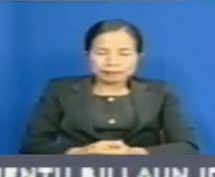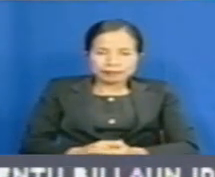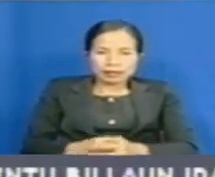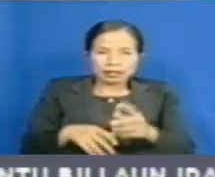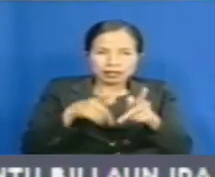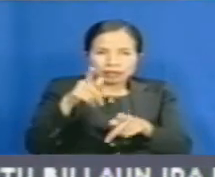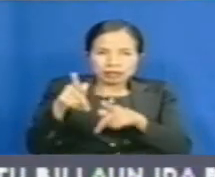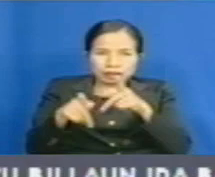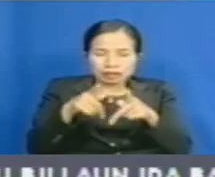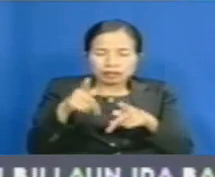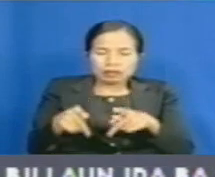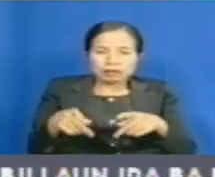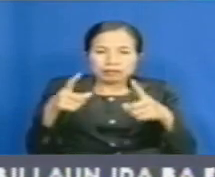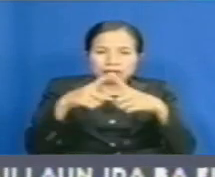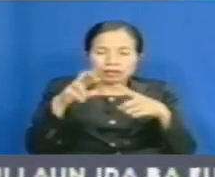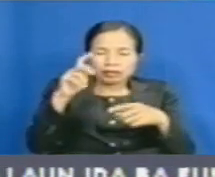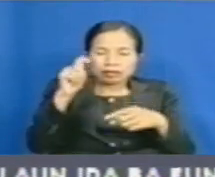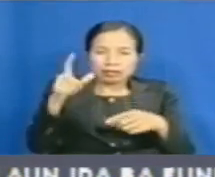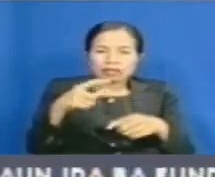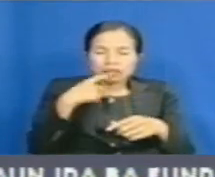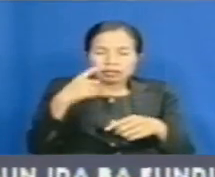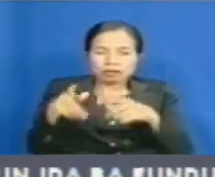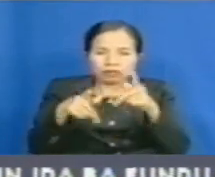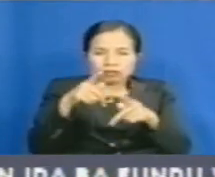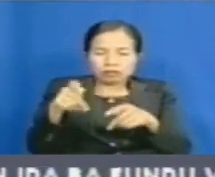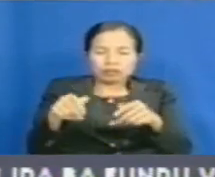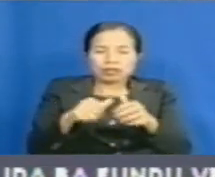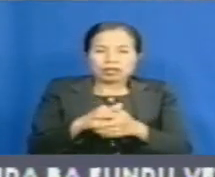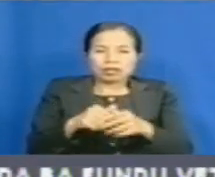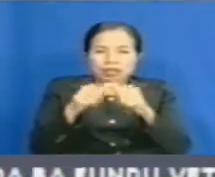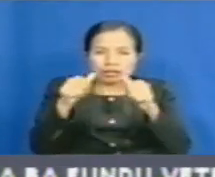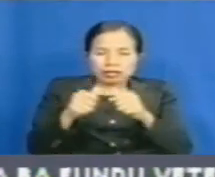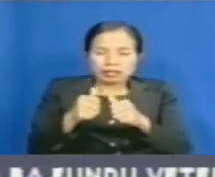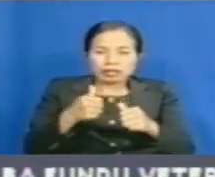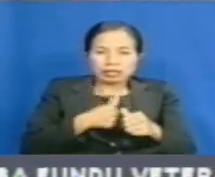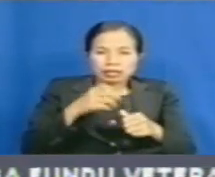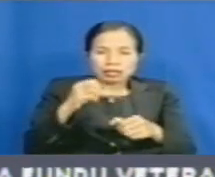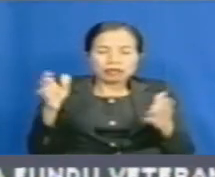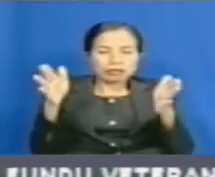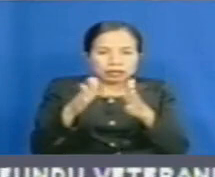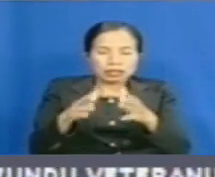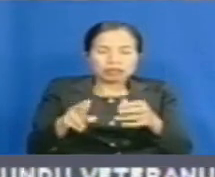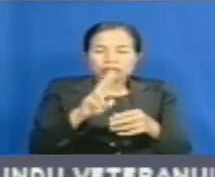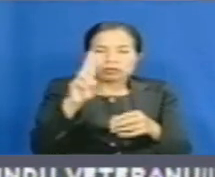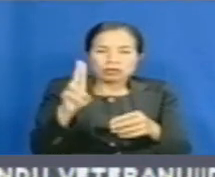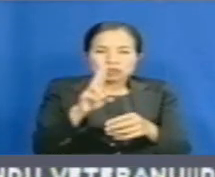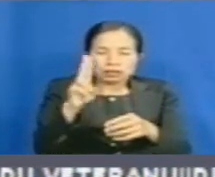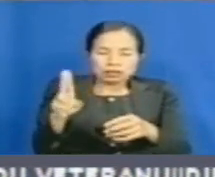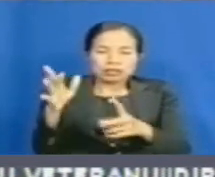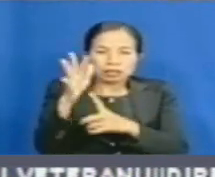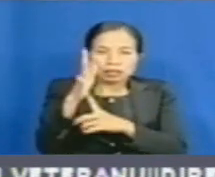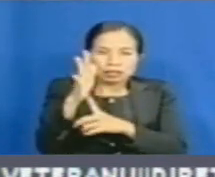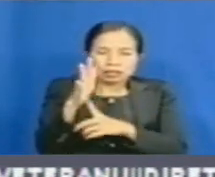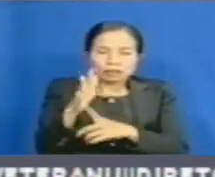Habitante Juvenal da Silva ba RTTL hateten, comunidade anti Ainaru Kik durante ne sunu de tlamparina, no uja solar